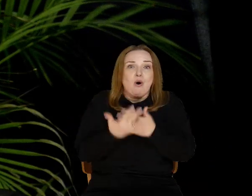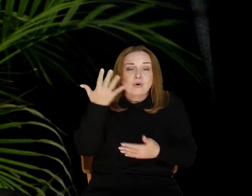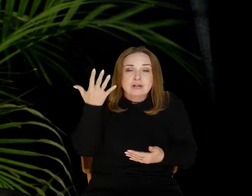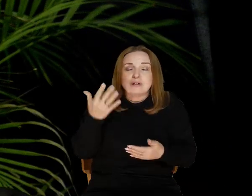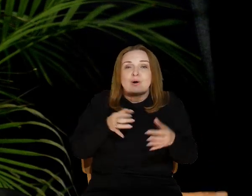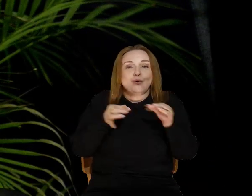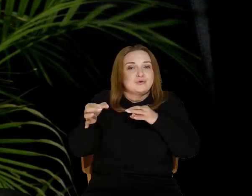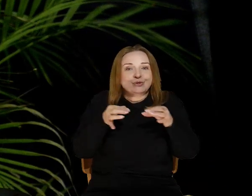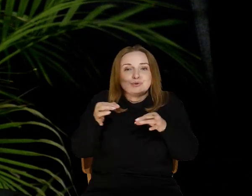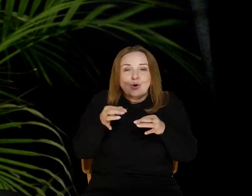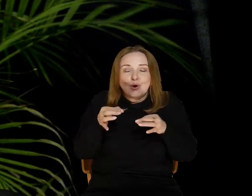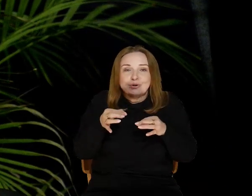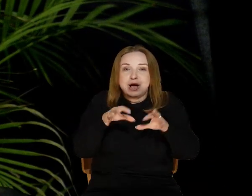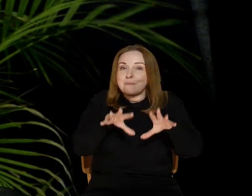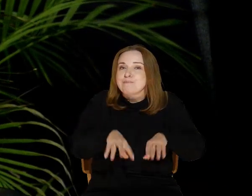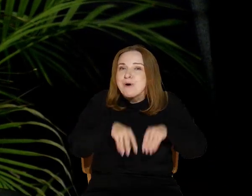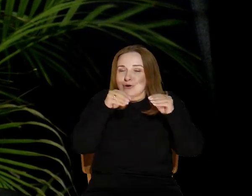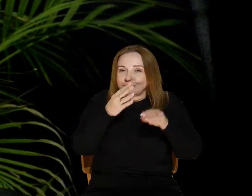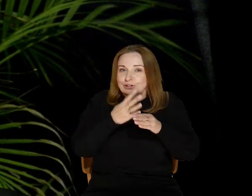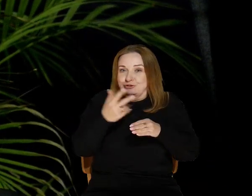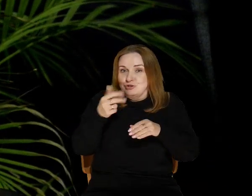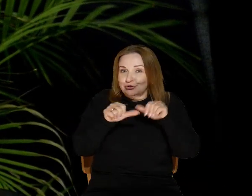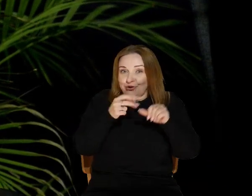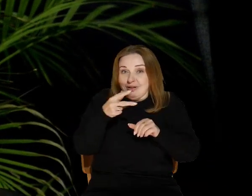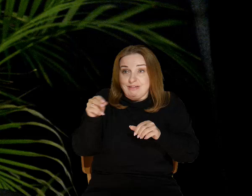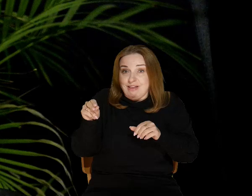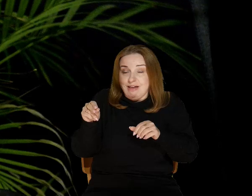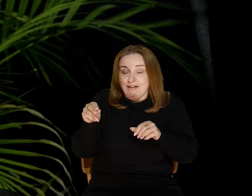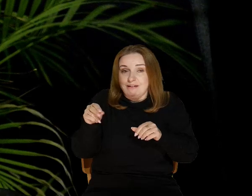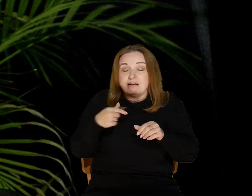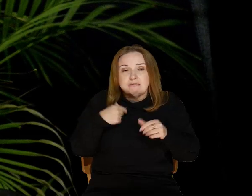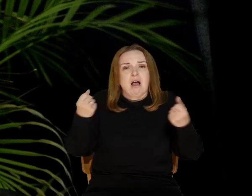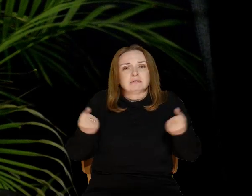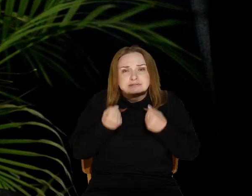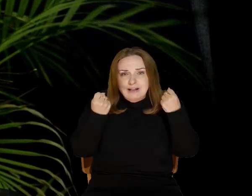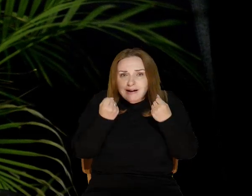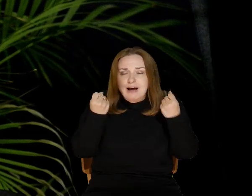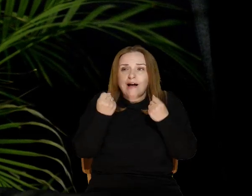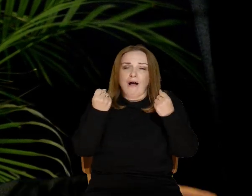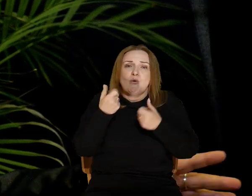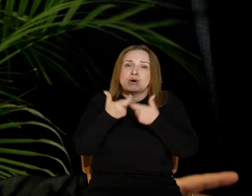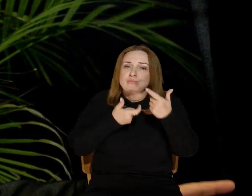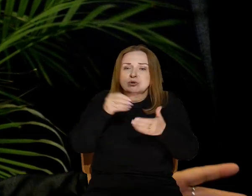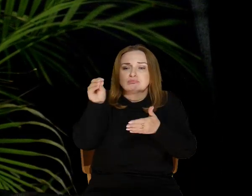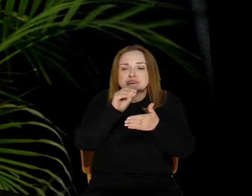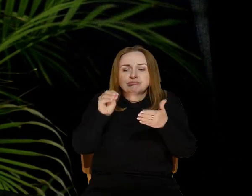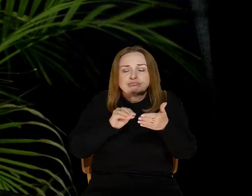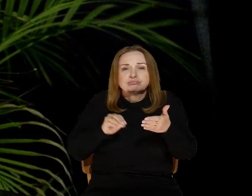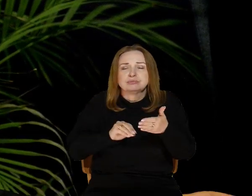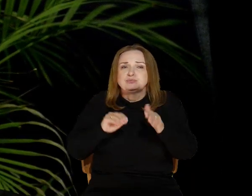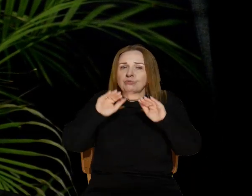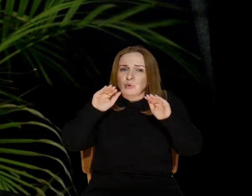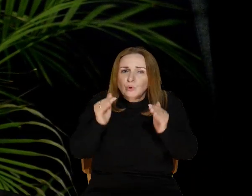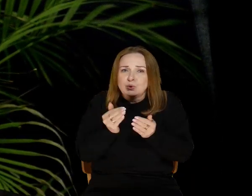ta historia się nie zaczęła tak naprawdę w 1943 roku, więc oczywiście starałam się to w taki sposób pokrótce,